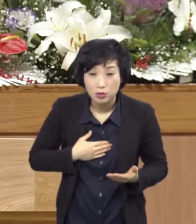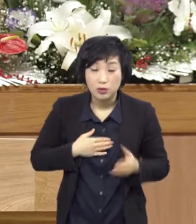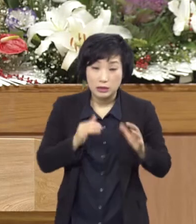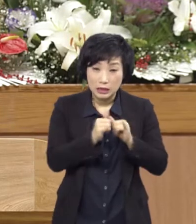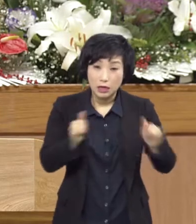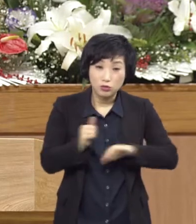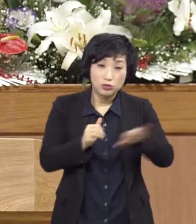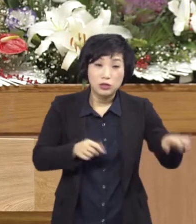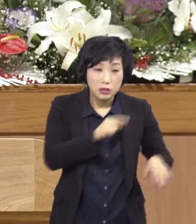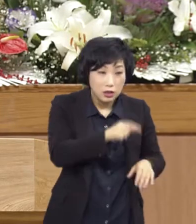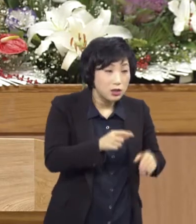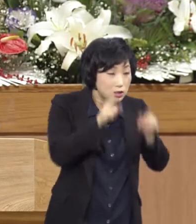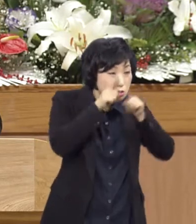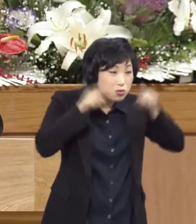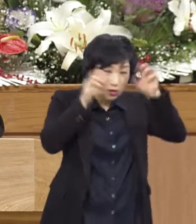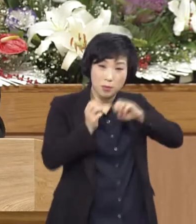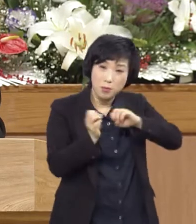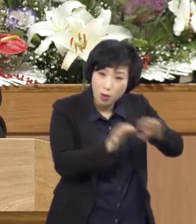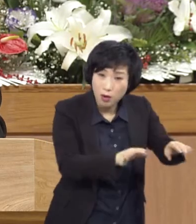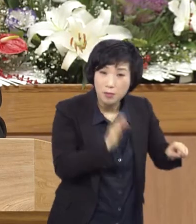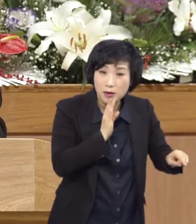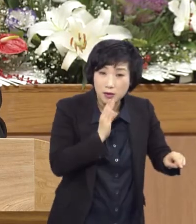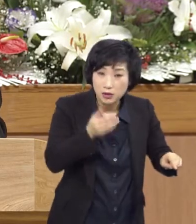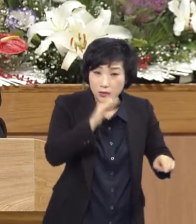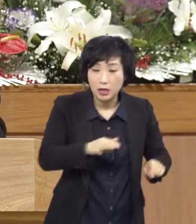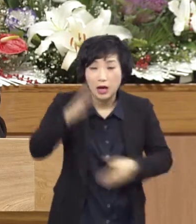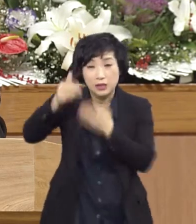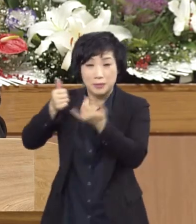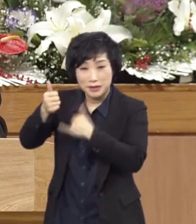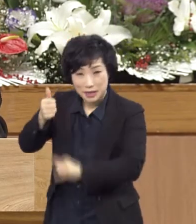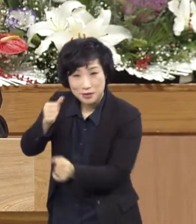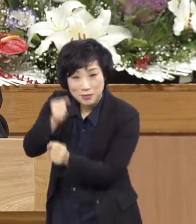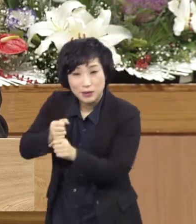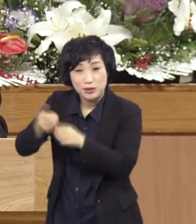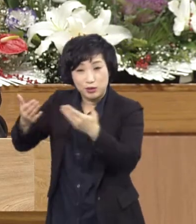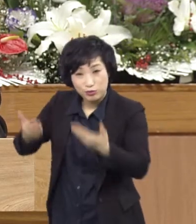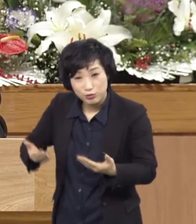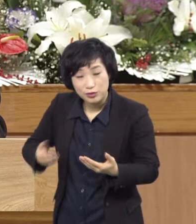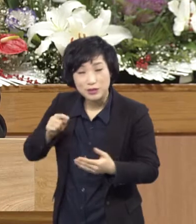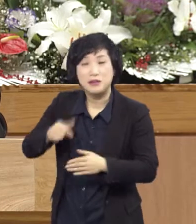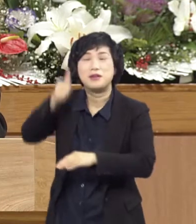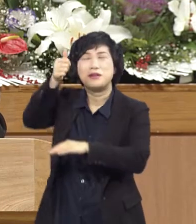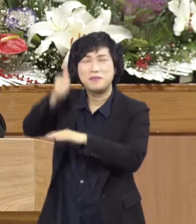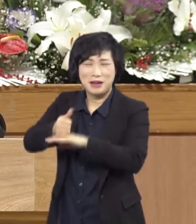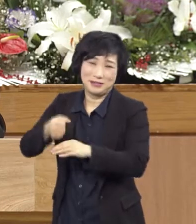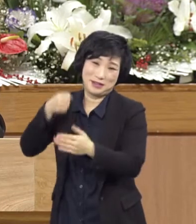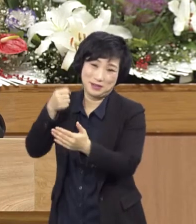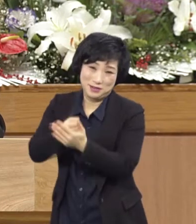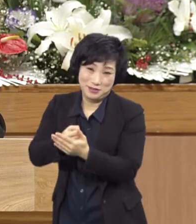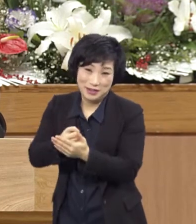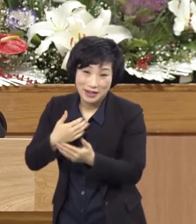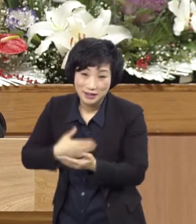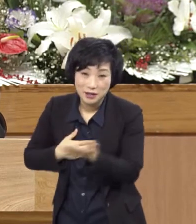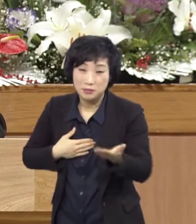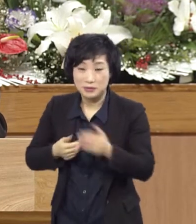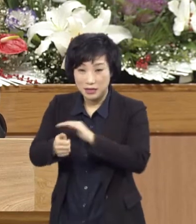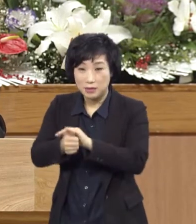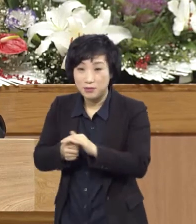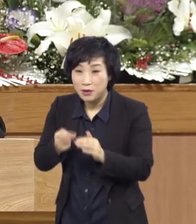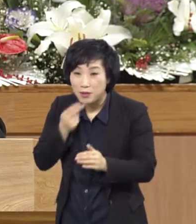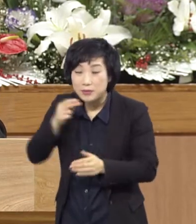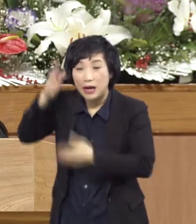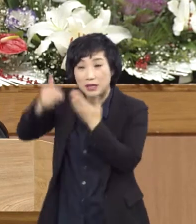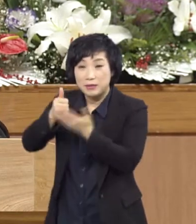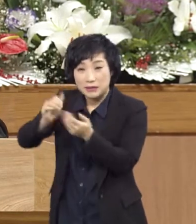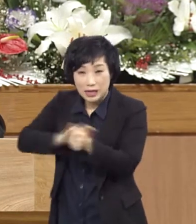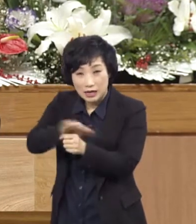쓰레기같이 활발 탈 인간을 자기 자녀로 삼아주시는 최후의 결단이요 양보할 수 없는 하나님의